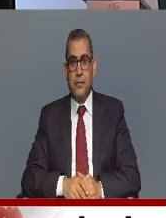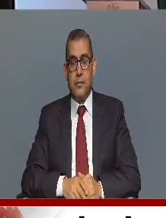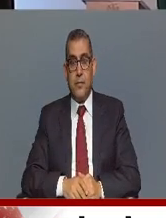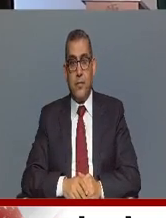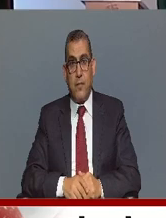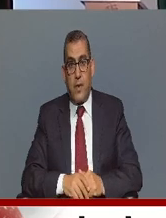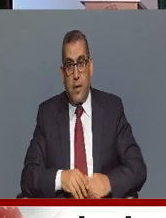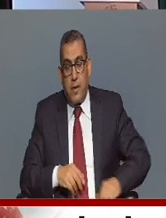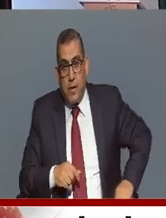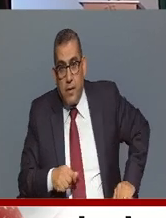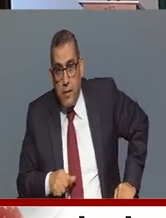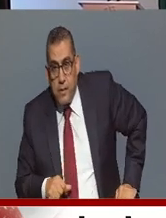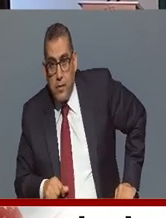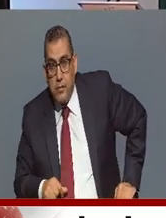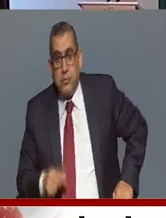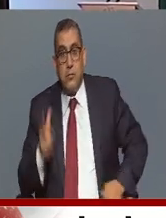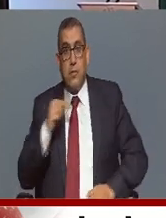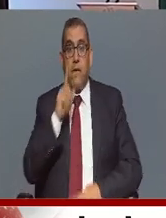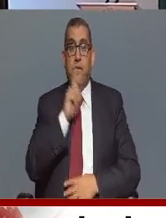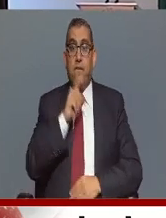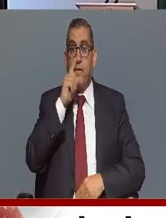مراكز تنمية المواهب دي